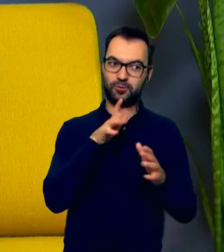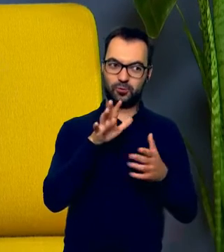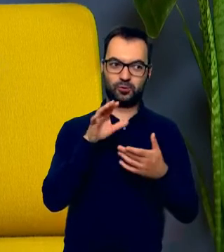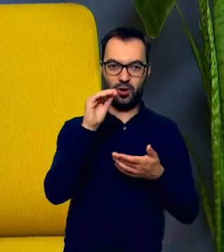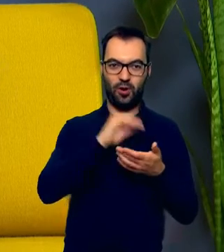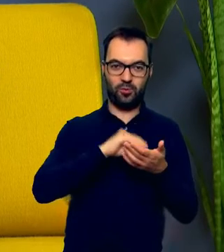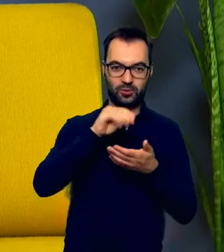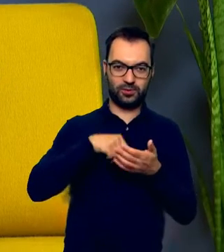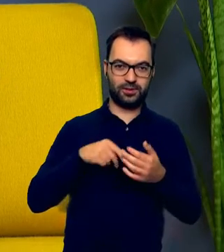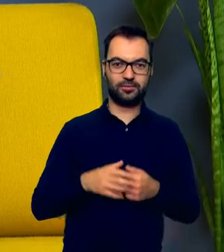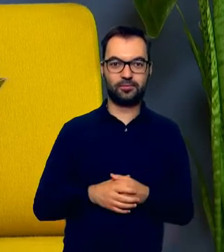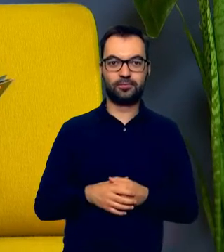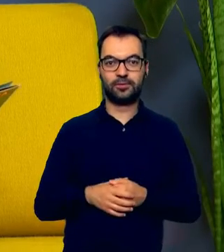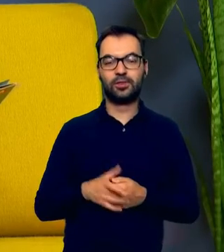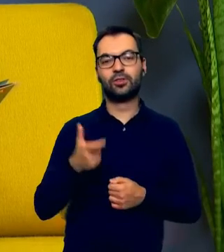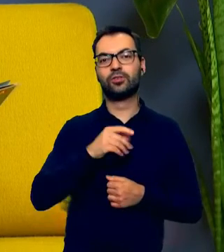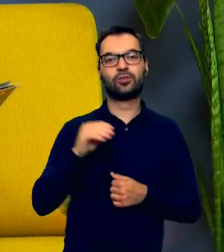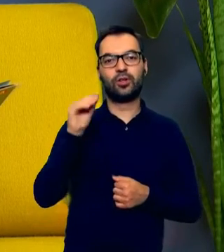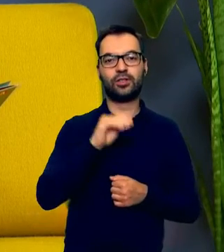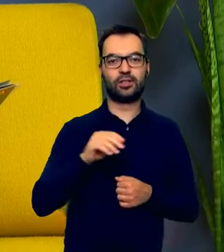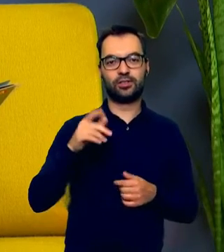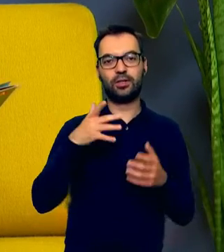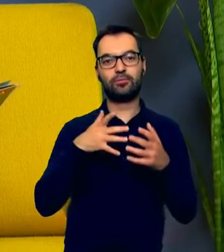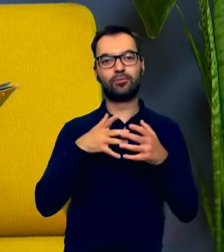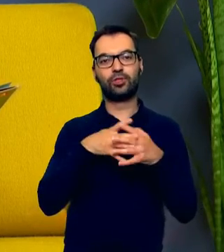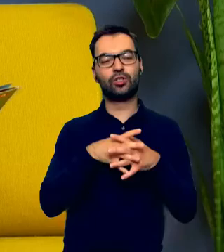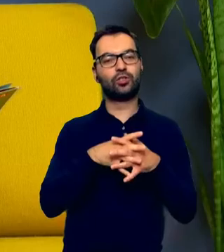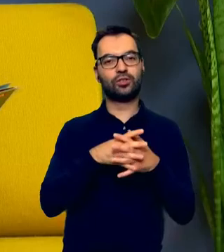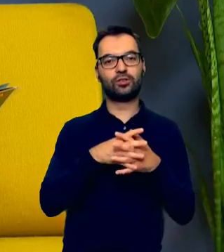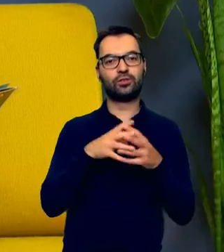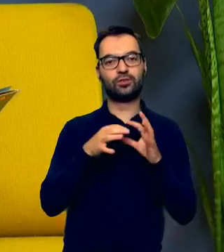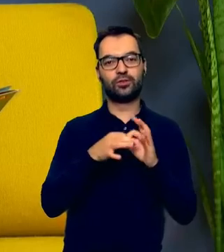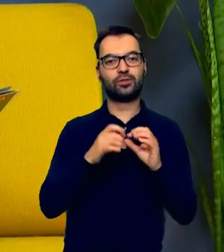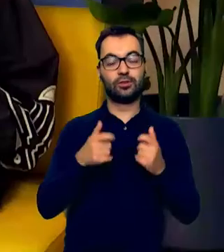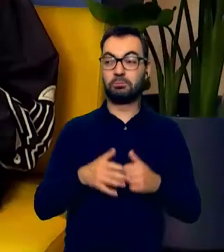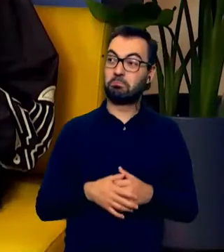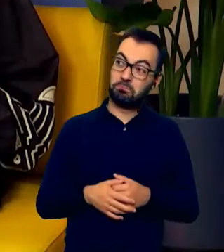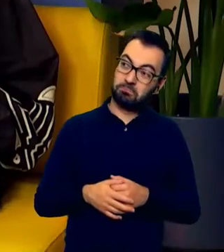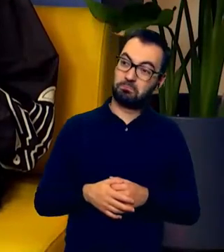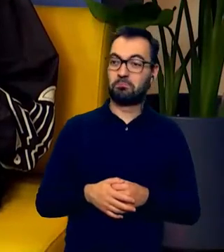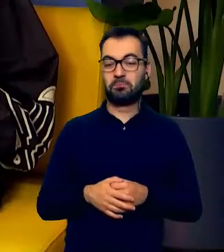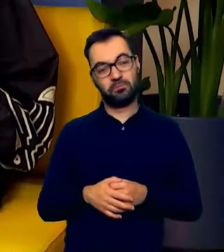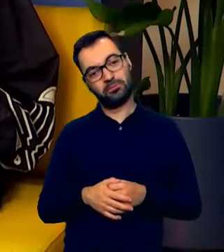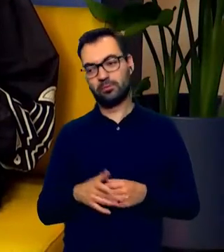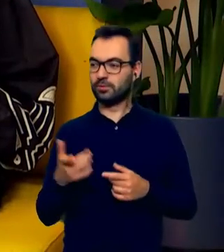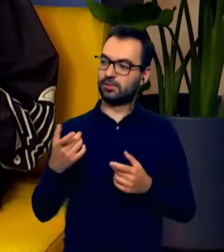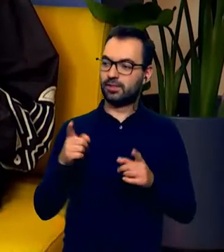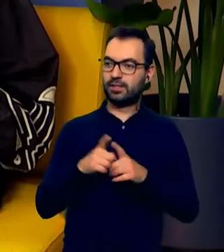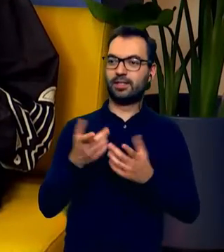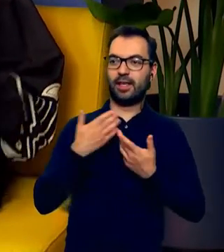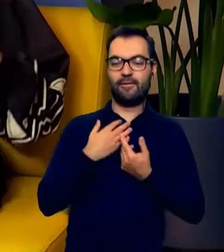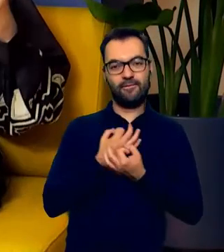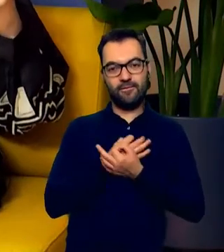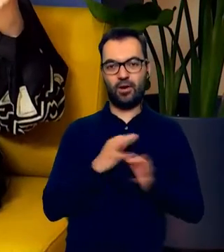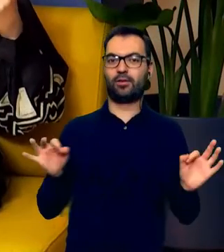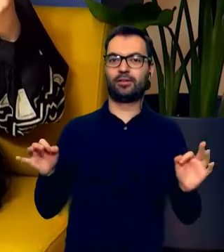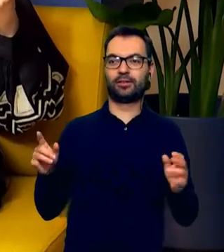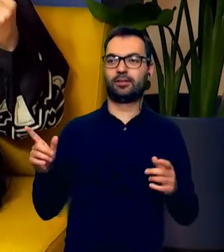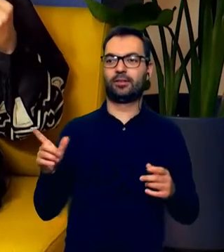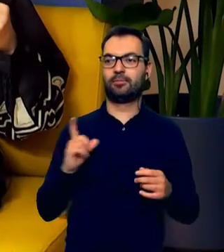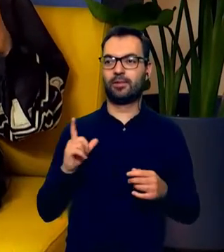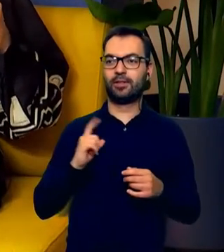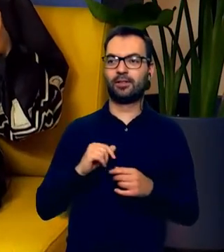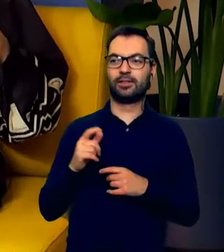sporo miejsca w tej książce. Z czym się jeszcze przeźroczystość wiąże? No wiesz co, to jest też wyzwalające w pewnym sensie, bo my jesteśmy